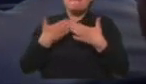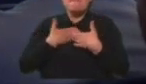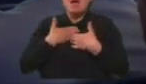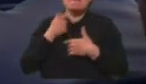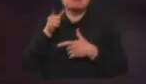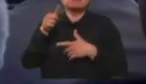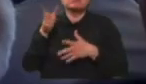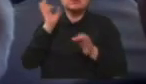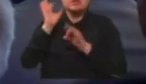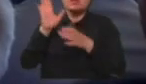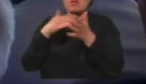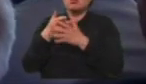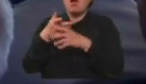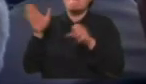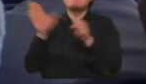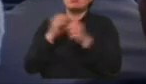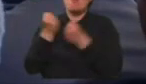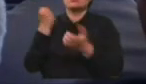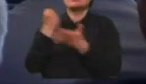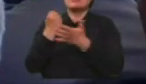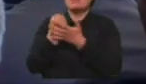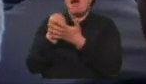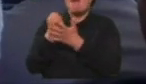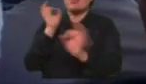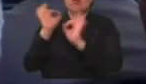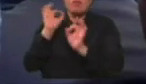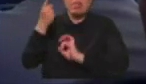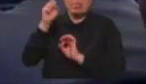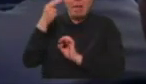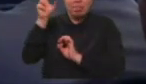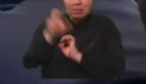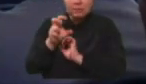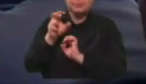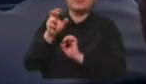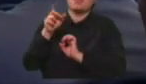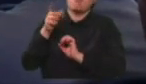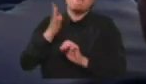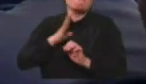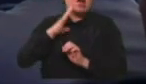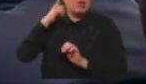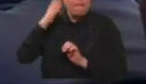się pojawia tak pełnomocnik do spraw danych. No i gdzieś tam warto też pamiętać o tym,